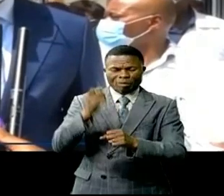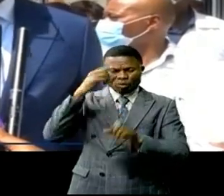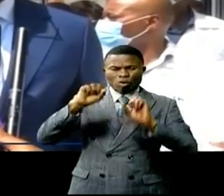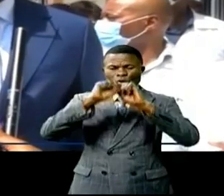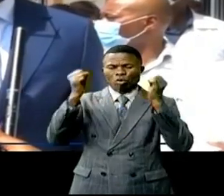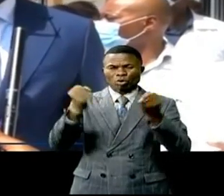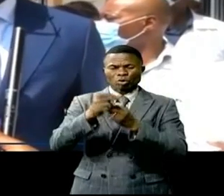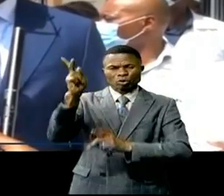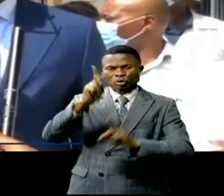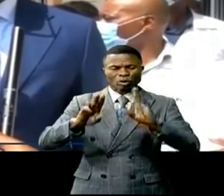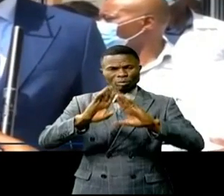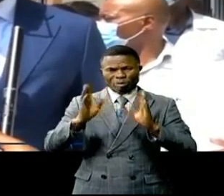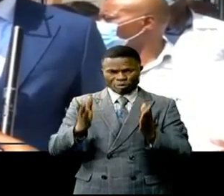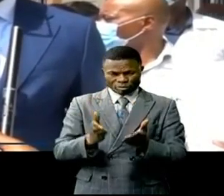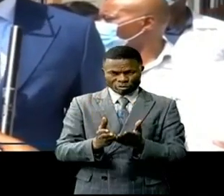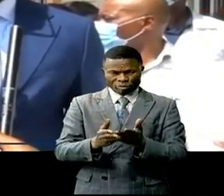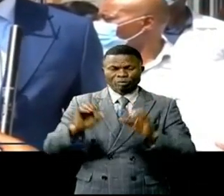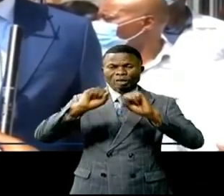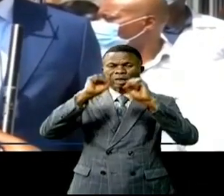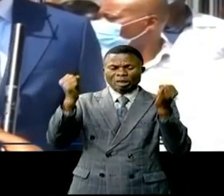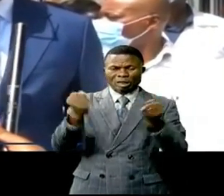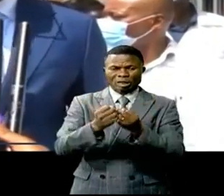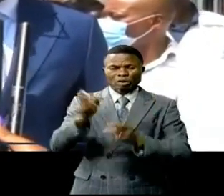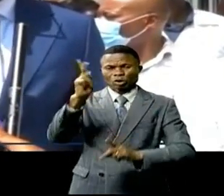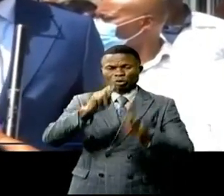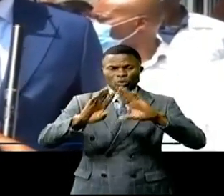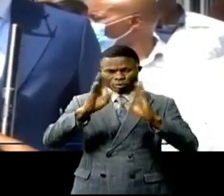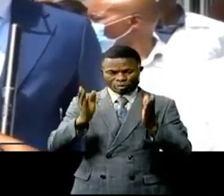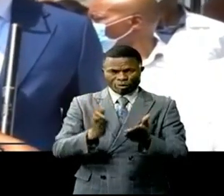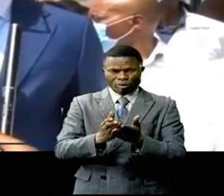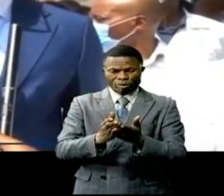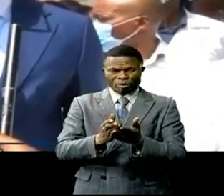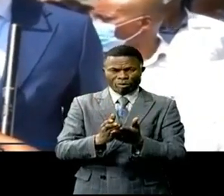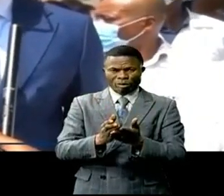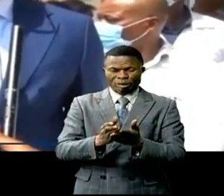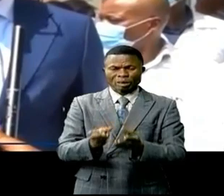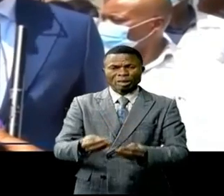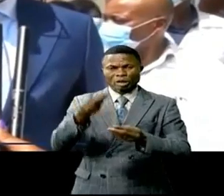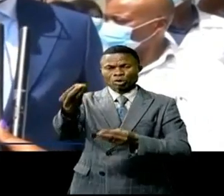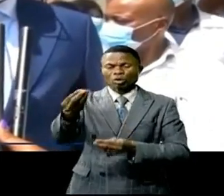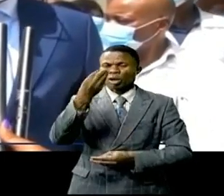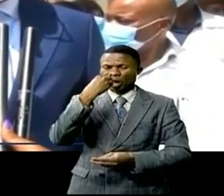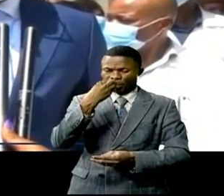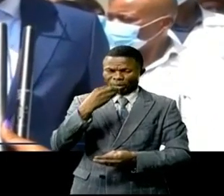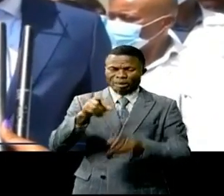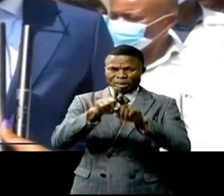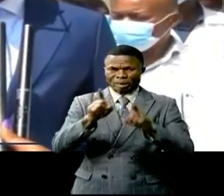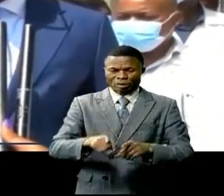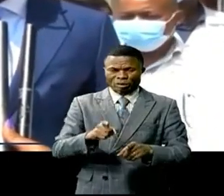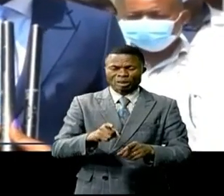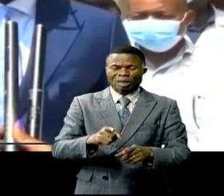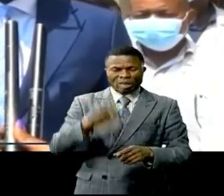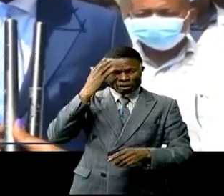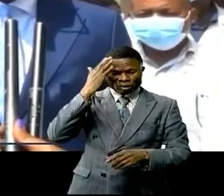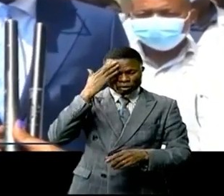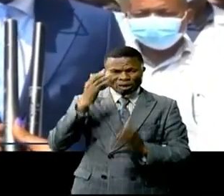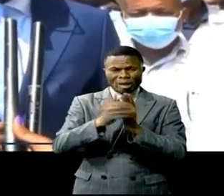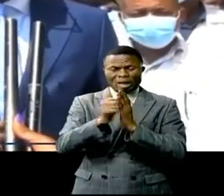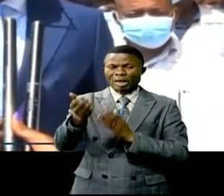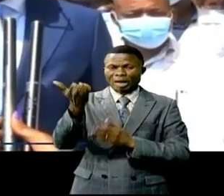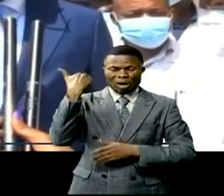notre population. Le social de la population, certes, c'est donner à manger, c'est de se rassurer de la qualité de